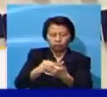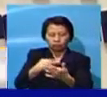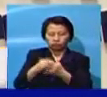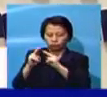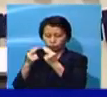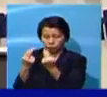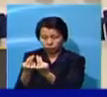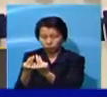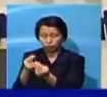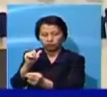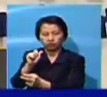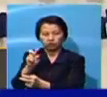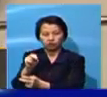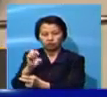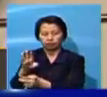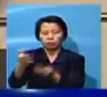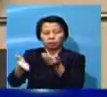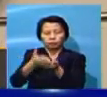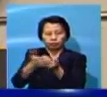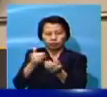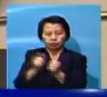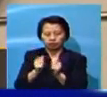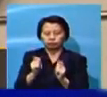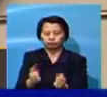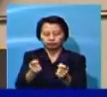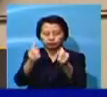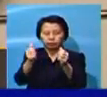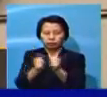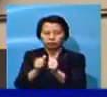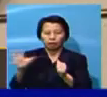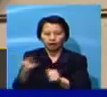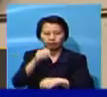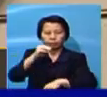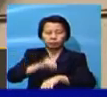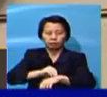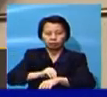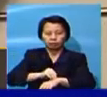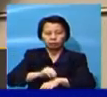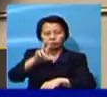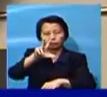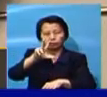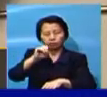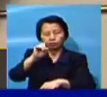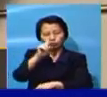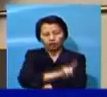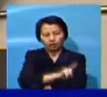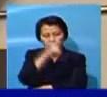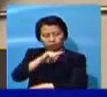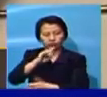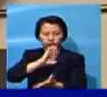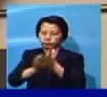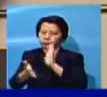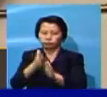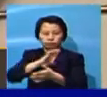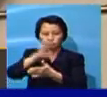amanah asnb dipermudah dan dipercepat dengan mengambil masa kira-kira 30 hari untuk diselesaikan berdasarkan